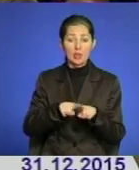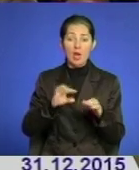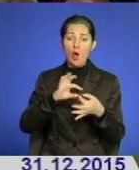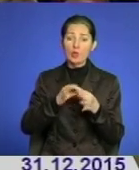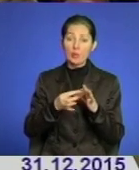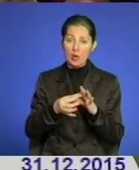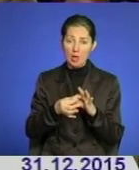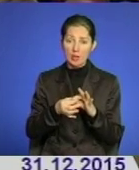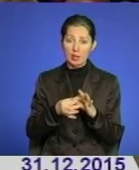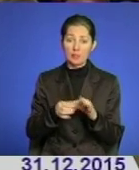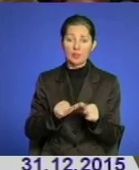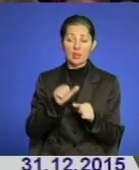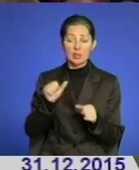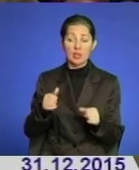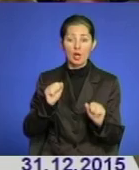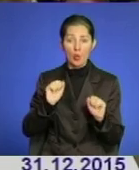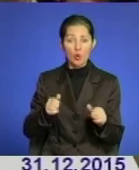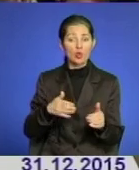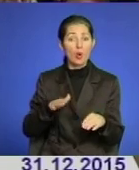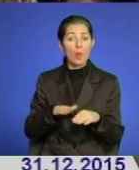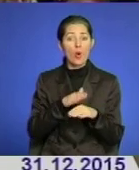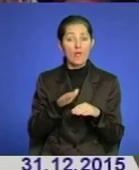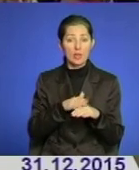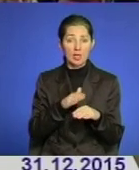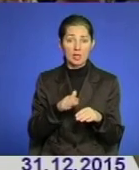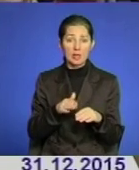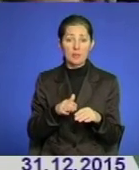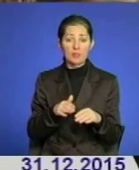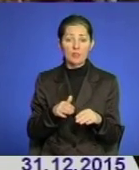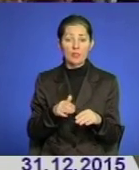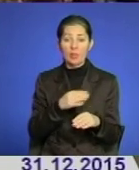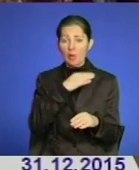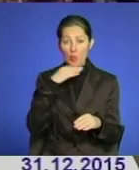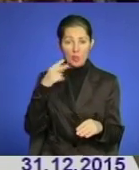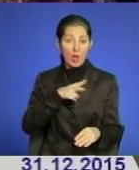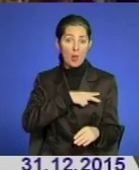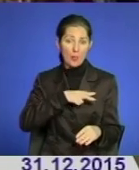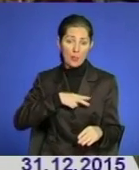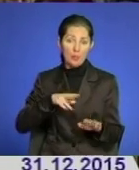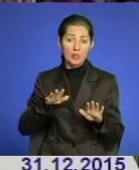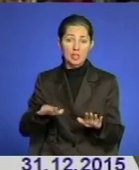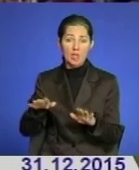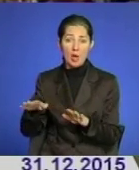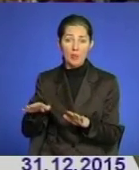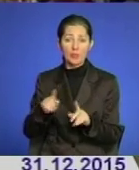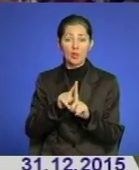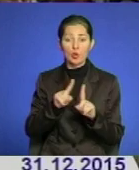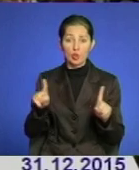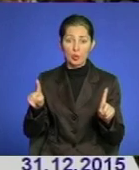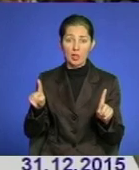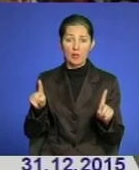олімпіадах. З них можу похвалитися багатьма призовими місцями.